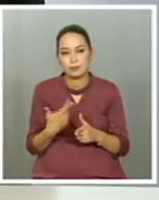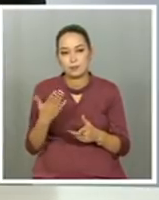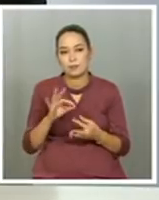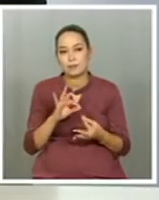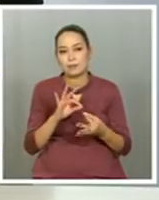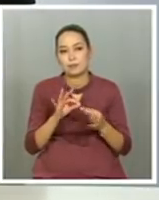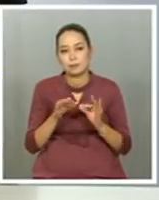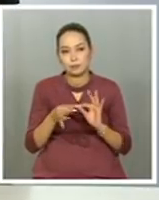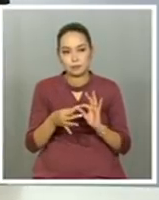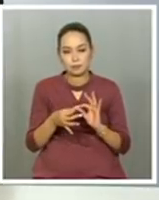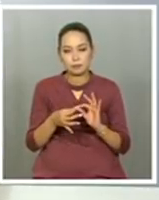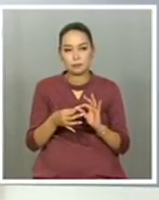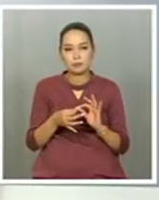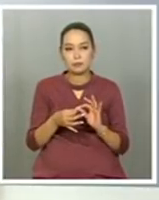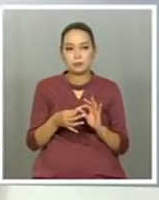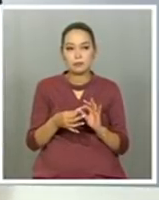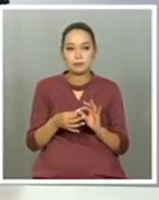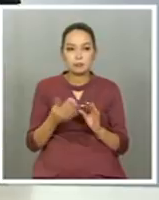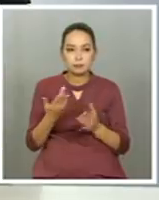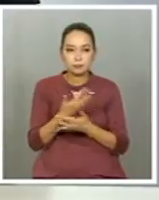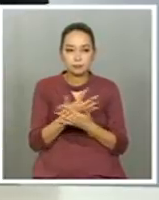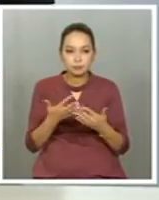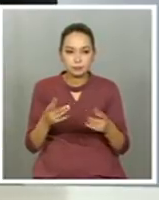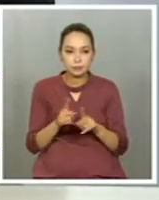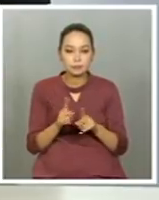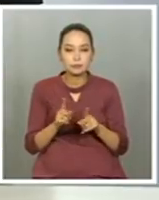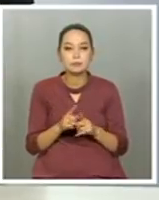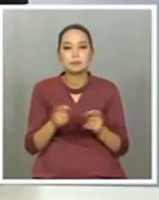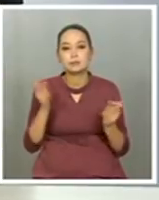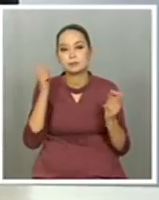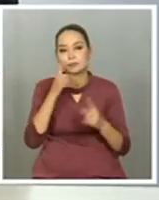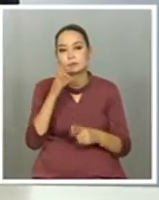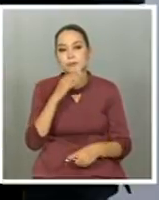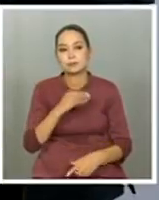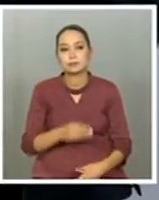құралдарынан инфографиканың алуан түрлерімен таныса аласыздар.